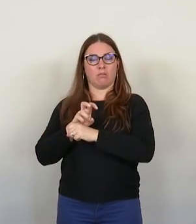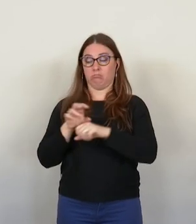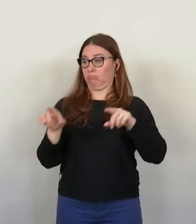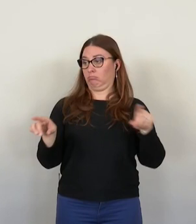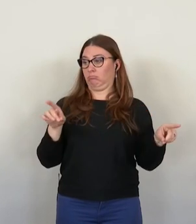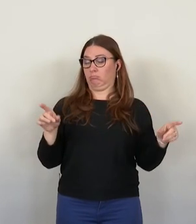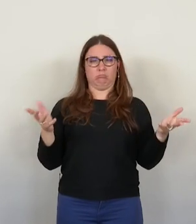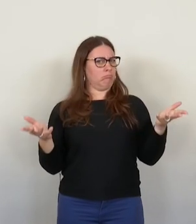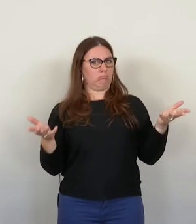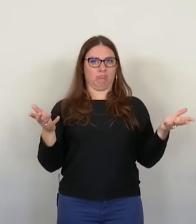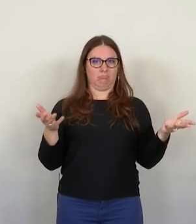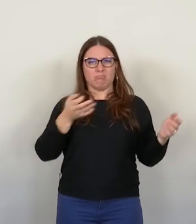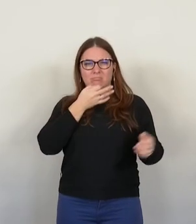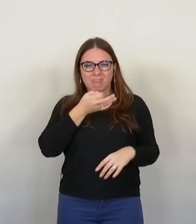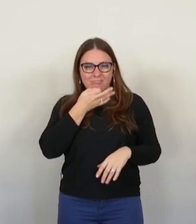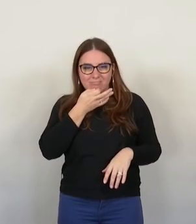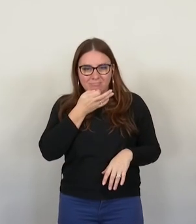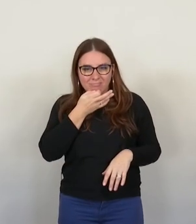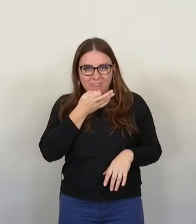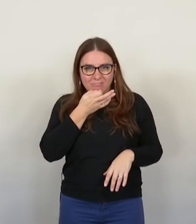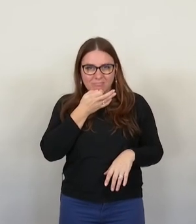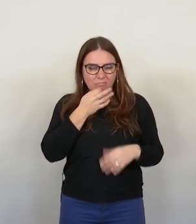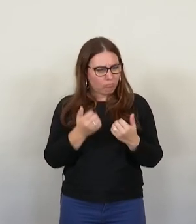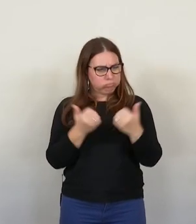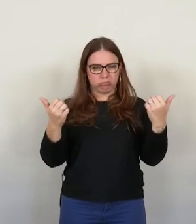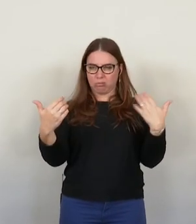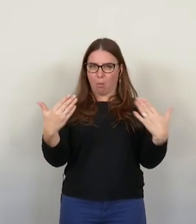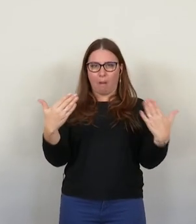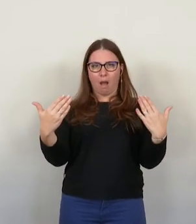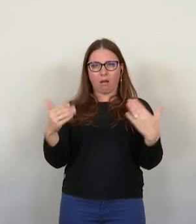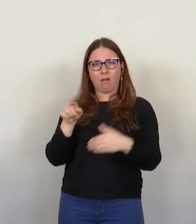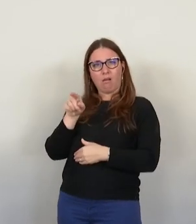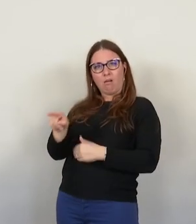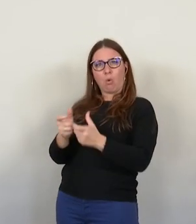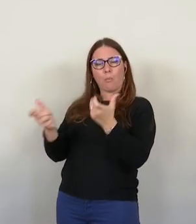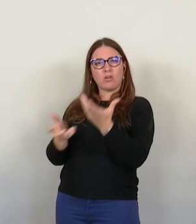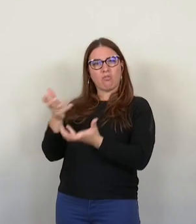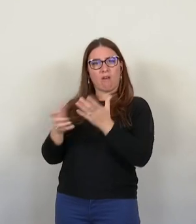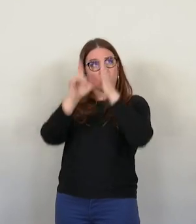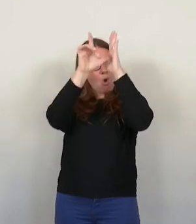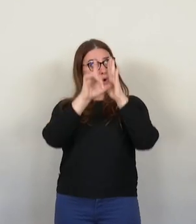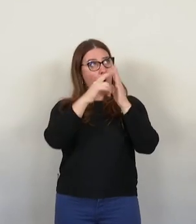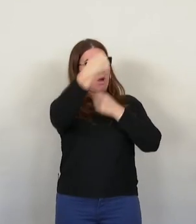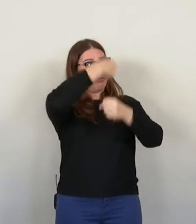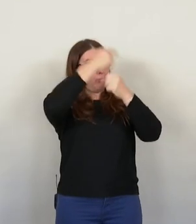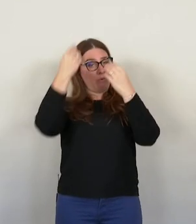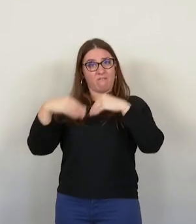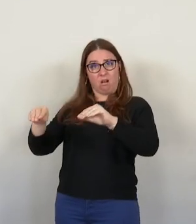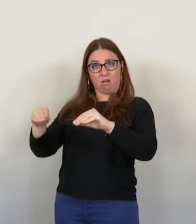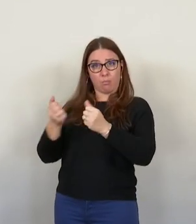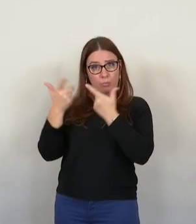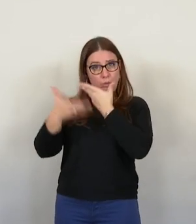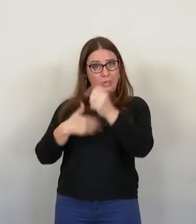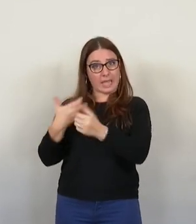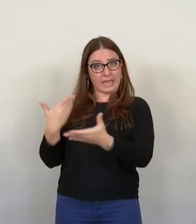je trouve que c'est cocasse comme dualité la compagnie de chauffage une loi nous demande de la vendre ça fait des années